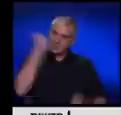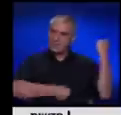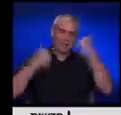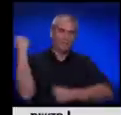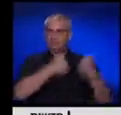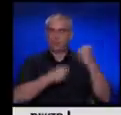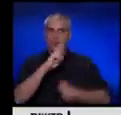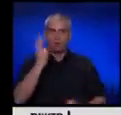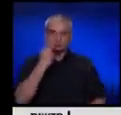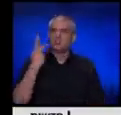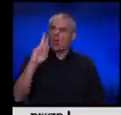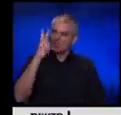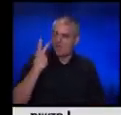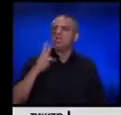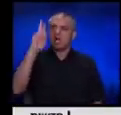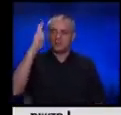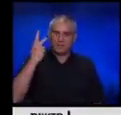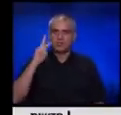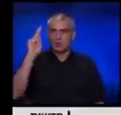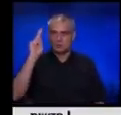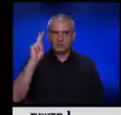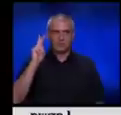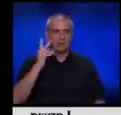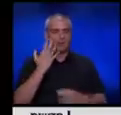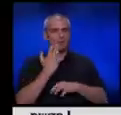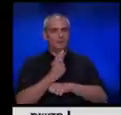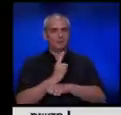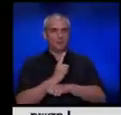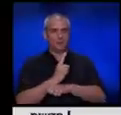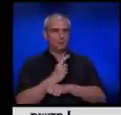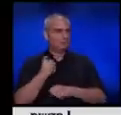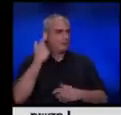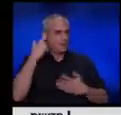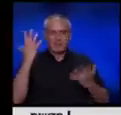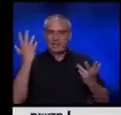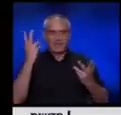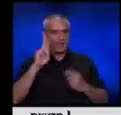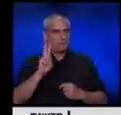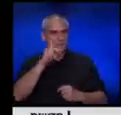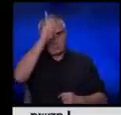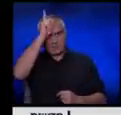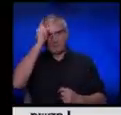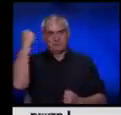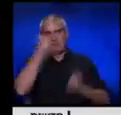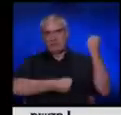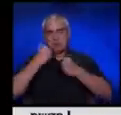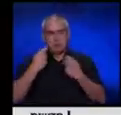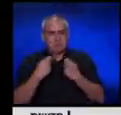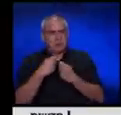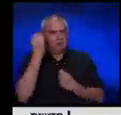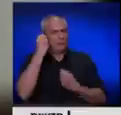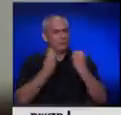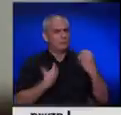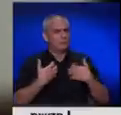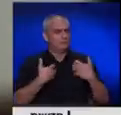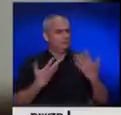לזו, יותר. יותר. ככה כמה דקות. אני לא יודע איך פורנו גרמני של סדומה זו קשור ללימודי משחק.